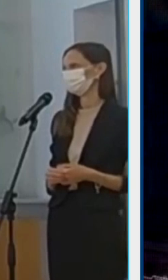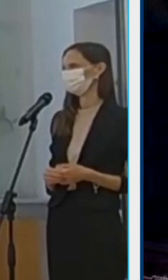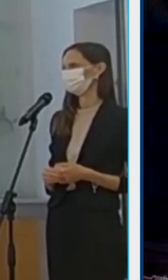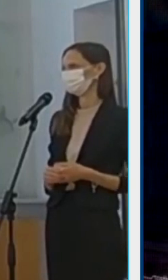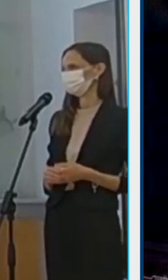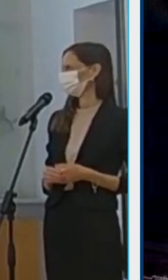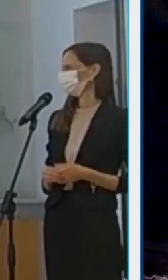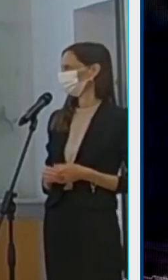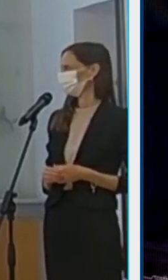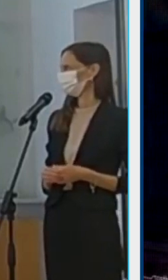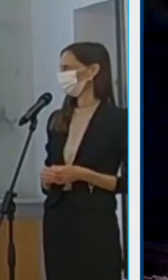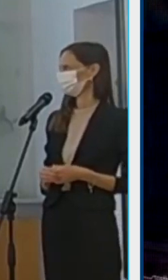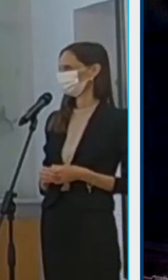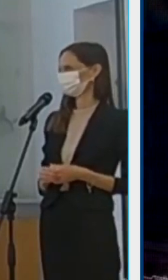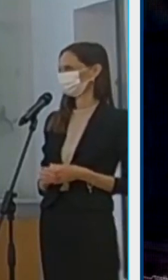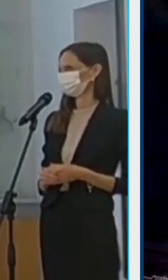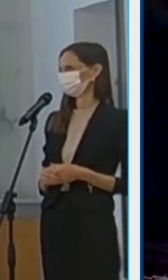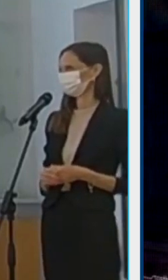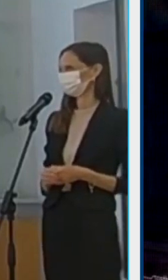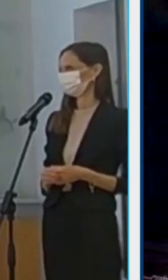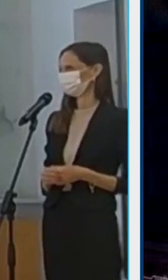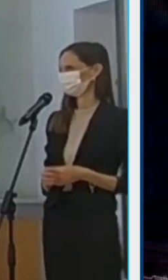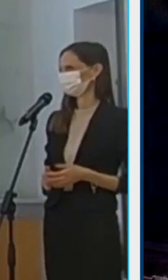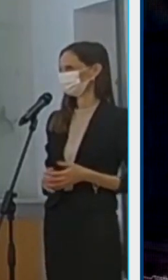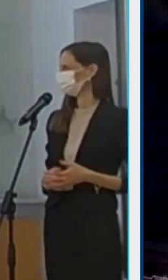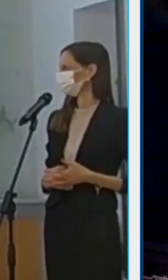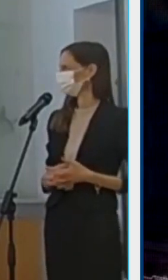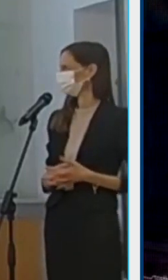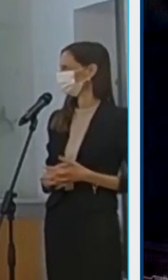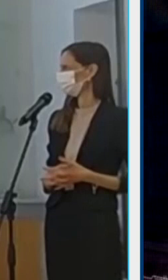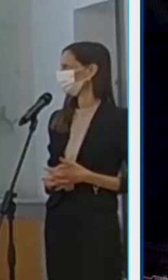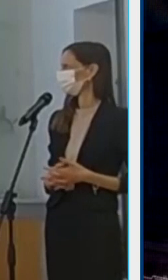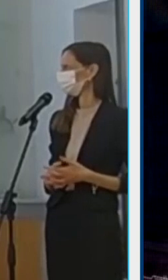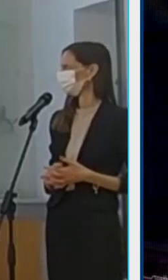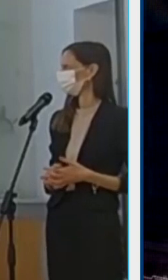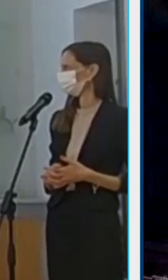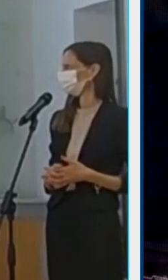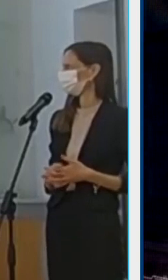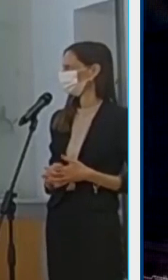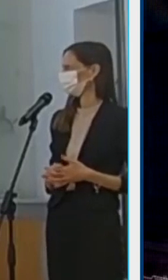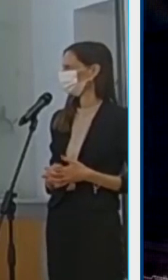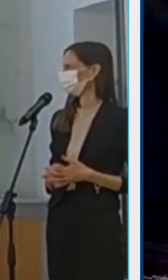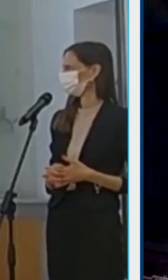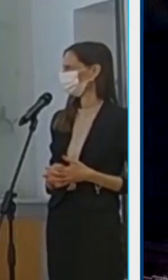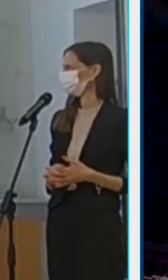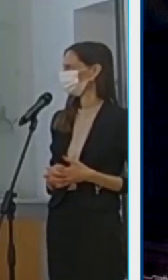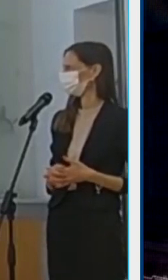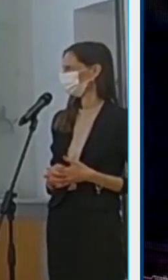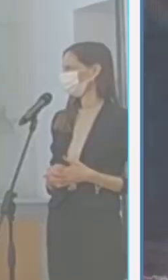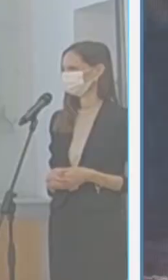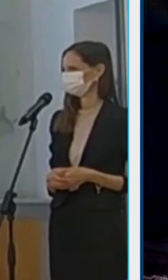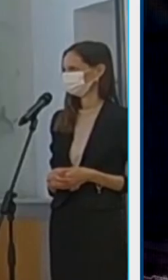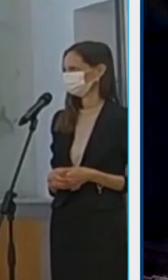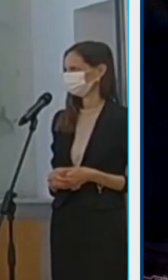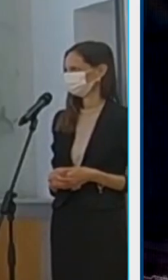posebno distinkcijo v imenu te konference, namreč gre za konferenco o prihodnosti Evrope, ne Evropske unije, kar pomeni nek širši